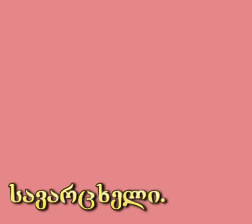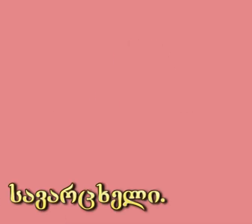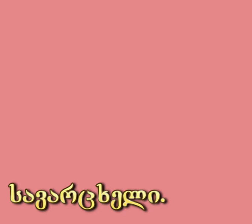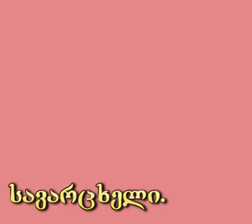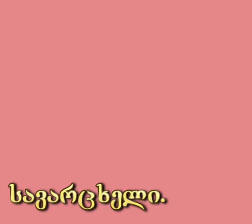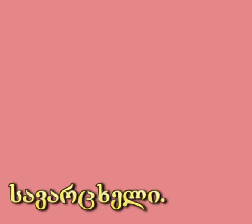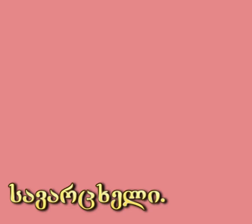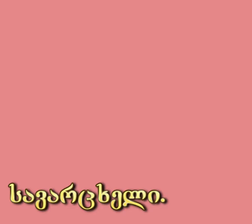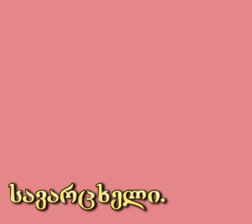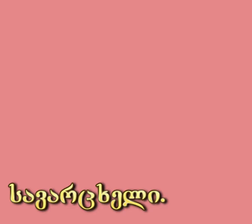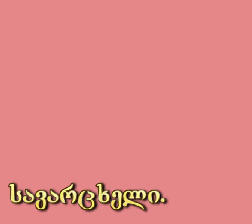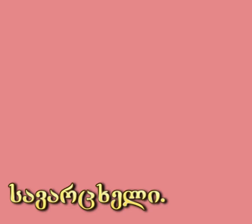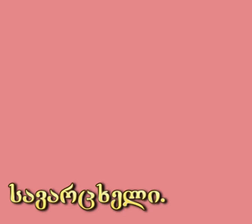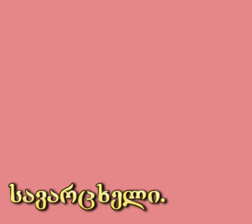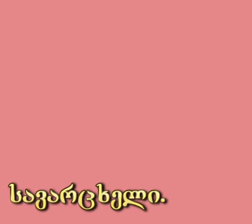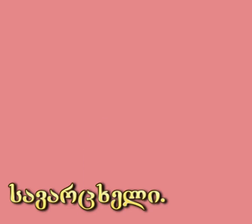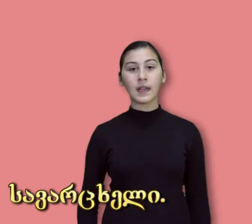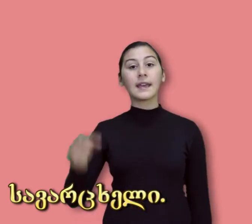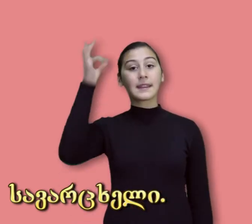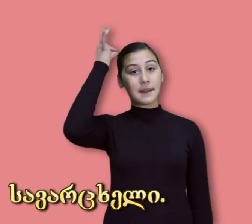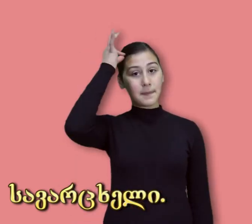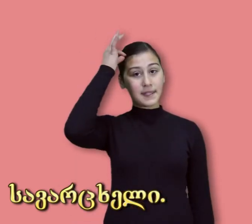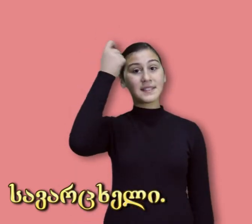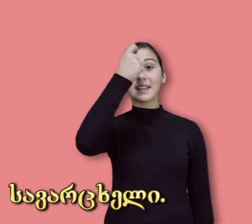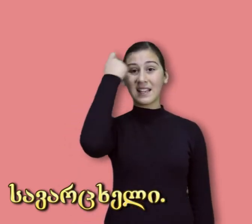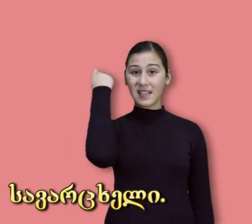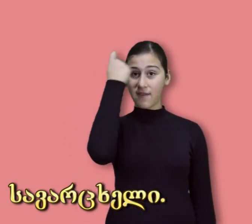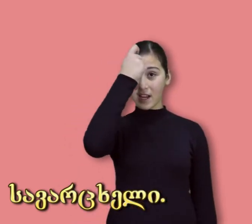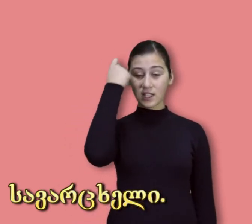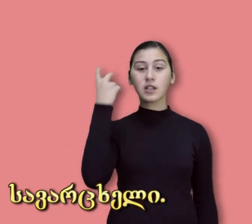თმის დასავარცხნად მჭირდება სავარცხელი.